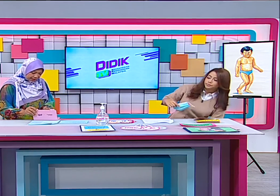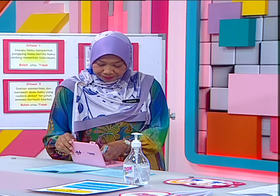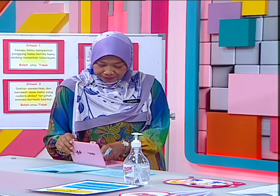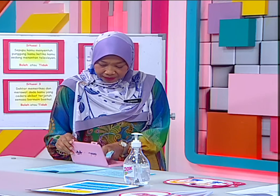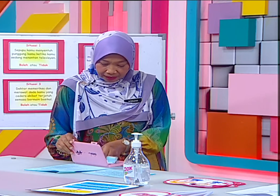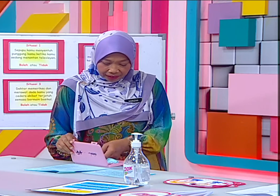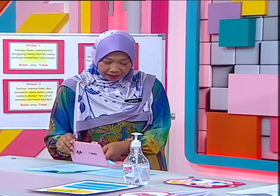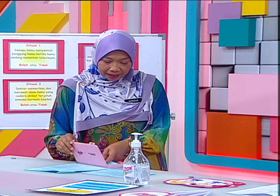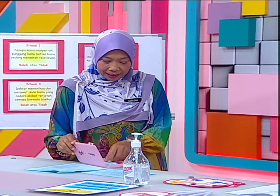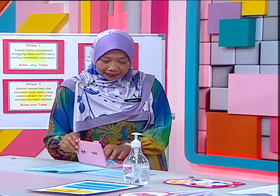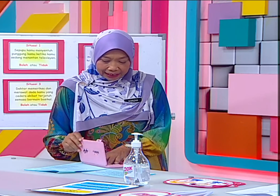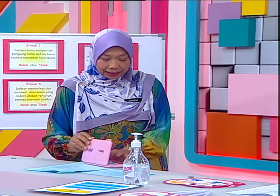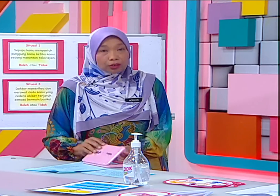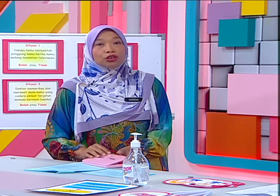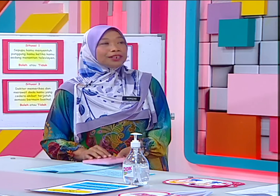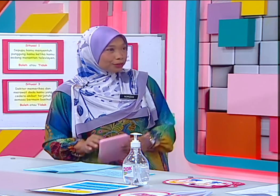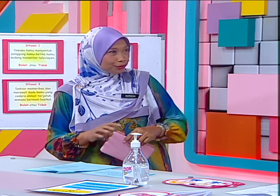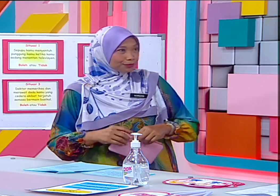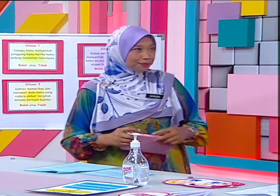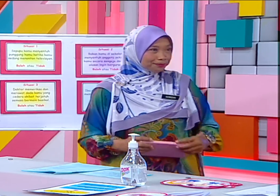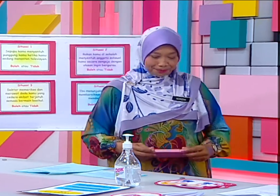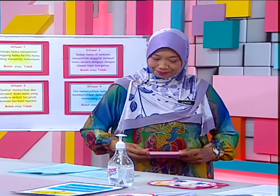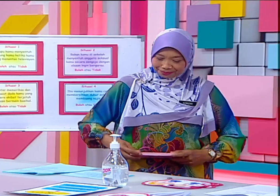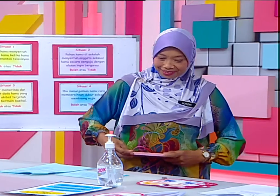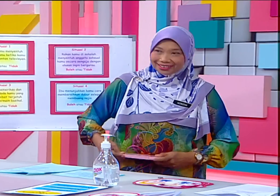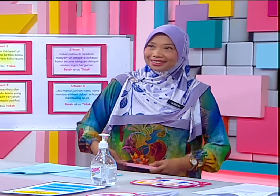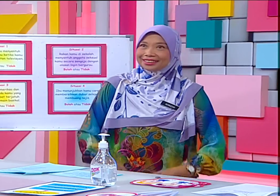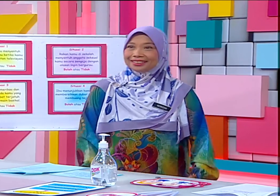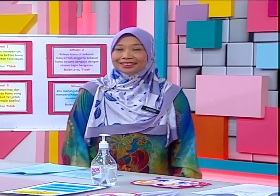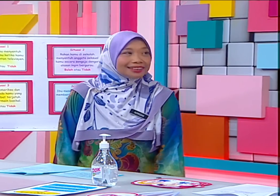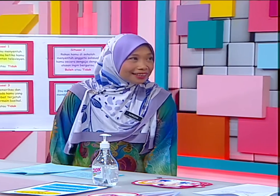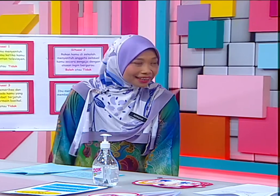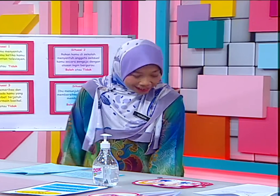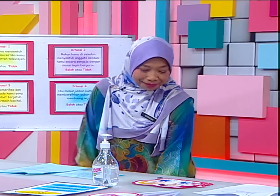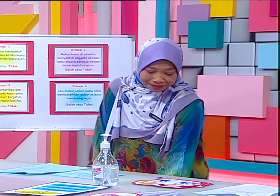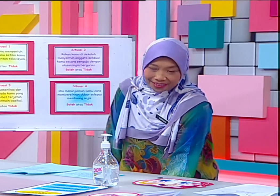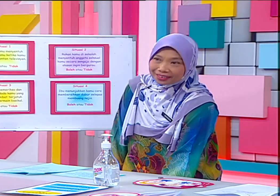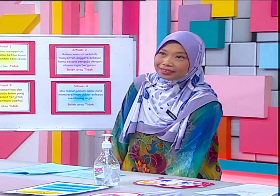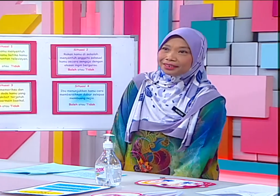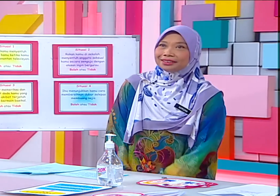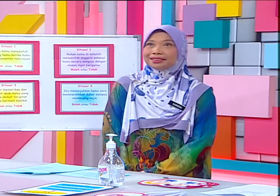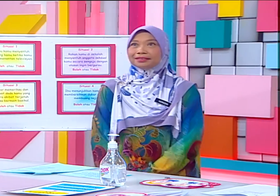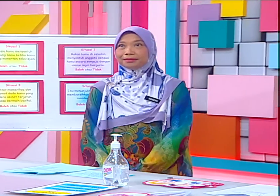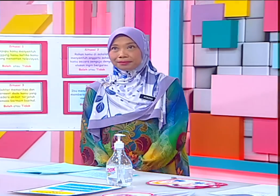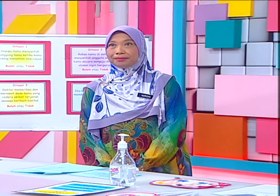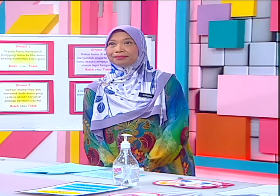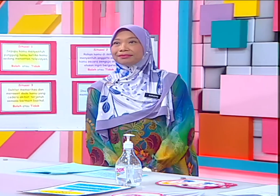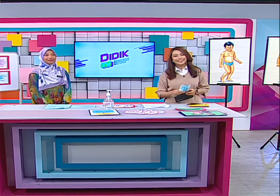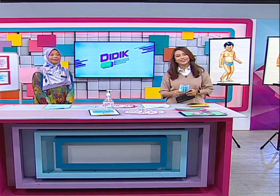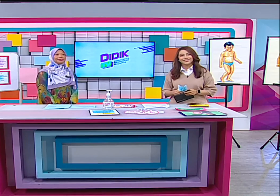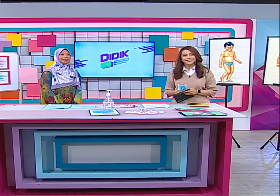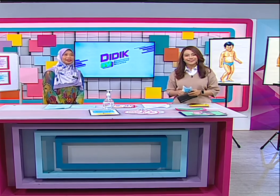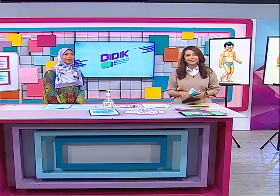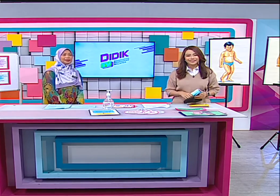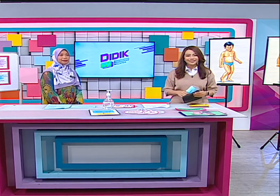ini, kita nak tonton video dulu. Kita tonton video dulu. Okey, cikgu ada sediakan video? Ya. Yeah. Okey, mari kita saksikan dulu video yang disediakan.